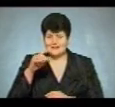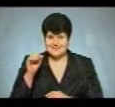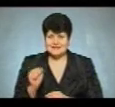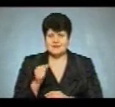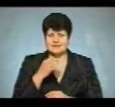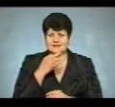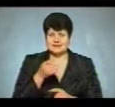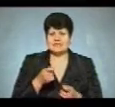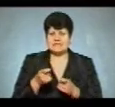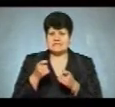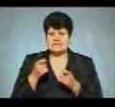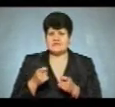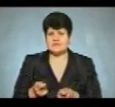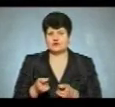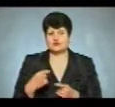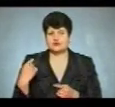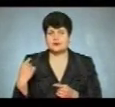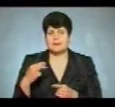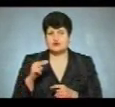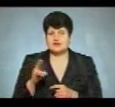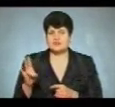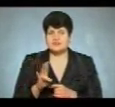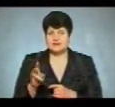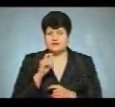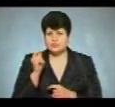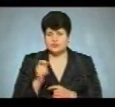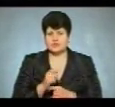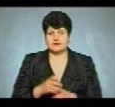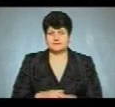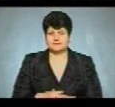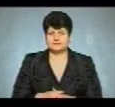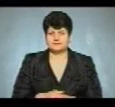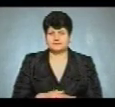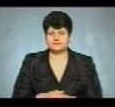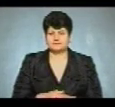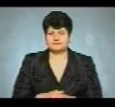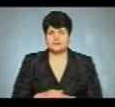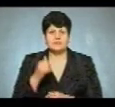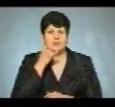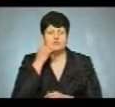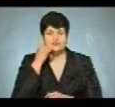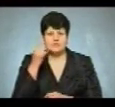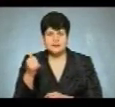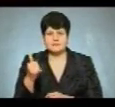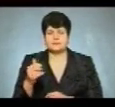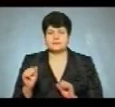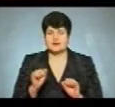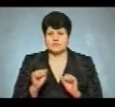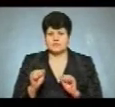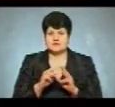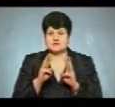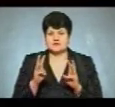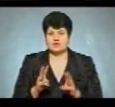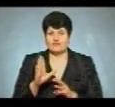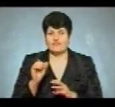канцелярії Тернопільської єпархії Православної церкви України отець Володимир Зобілевич. Ми телефонували настоятелю храму Святого Василія